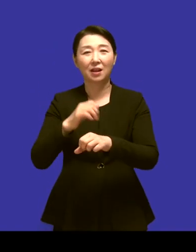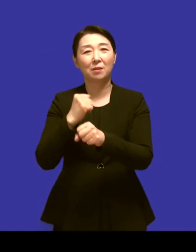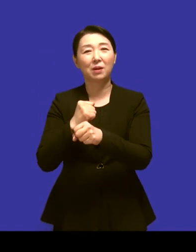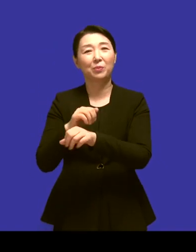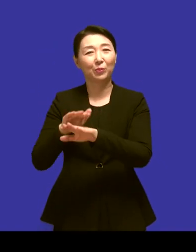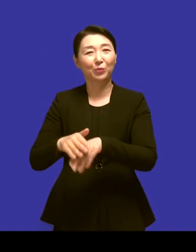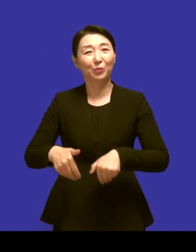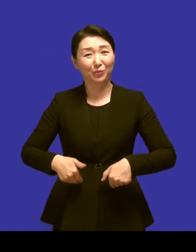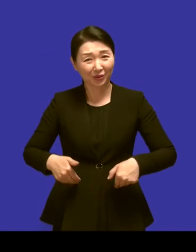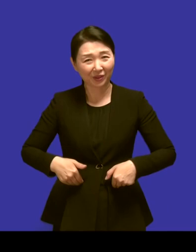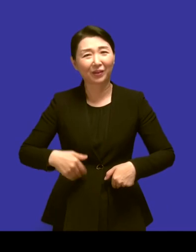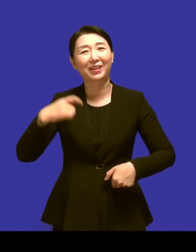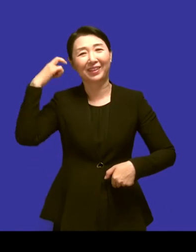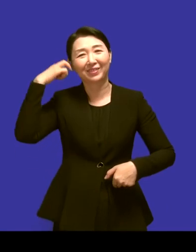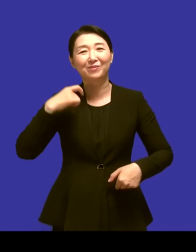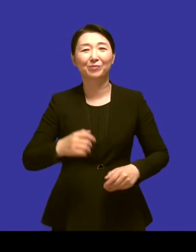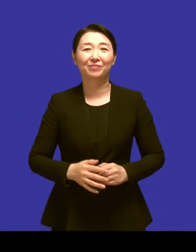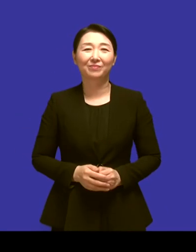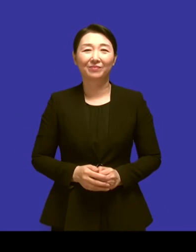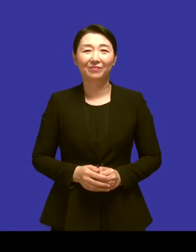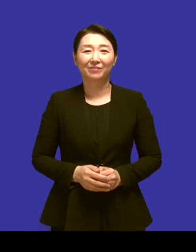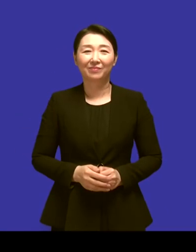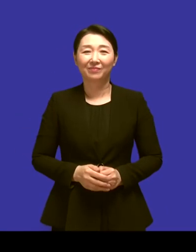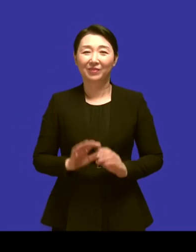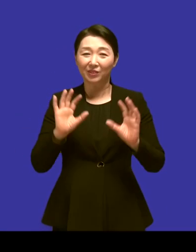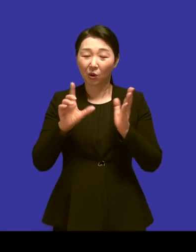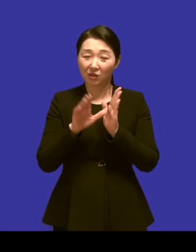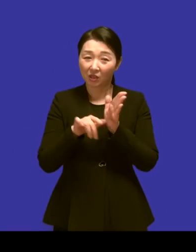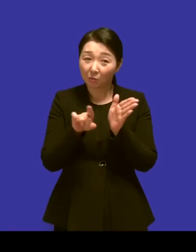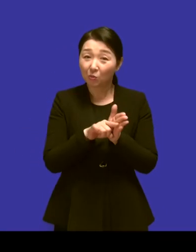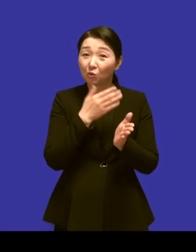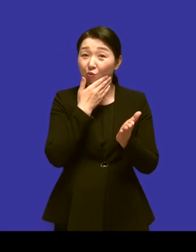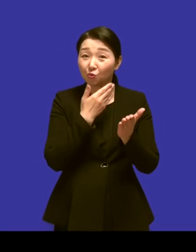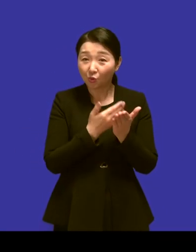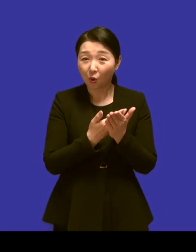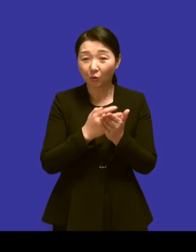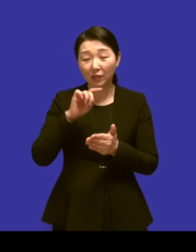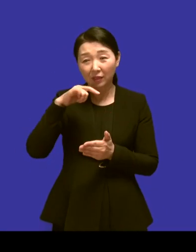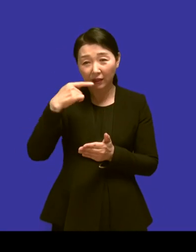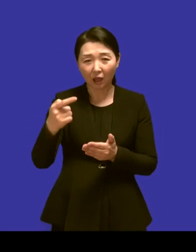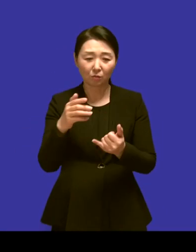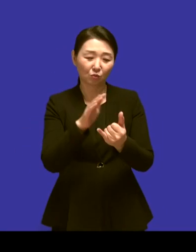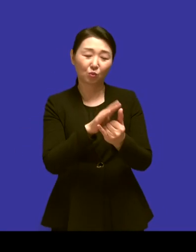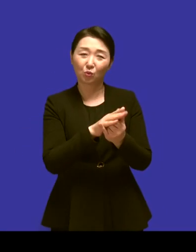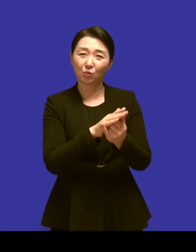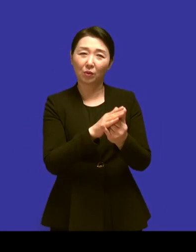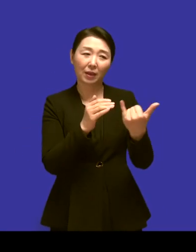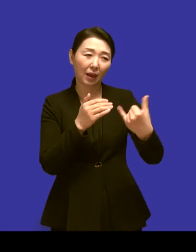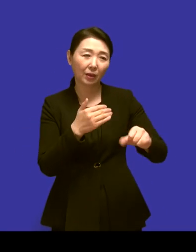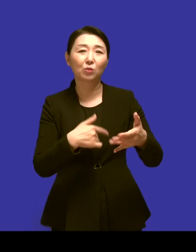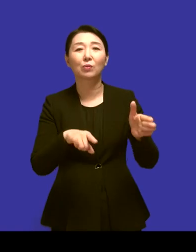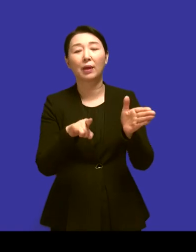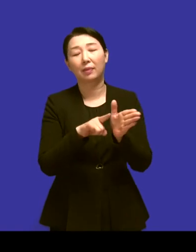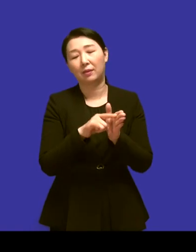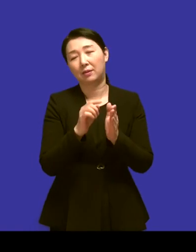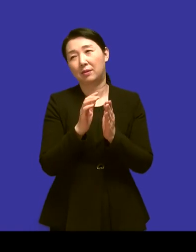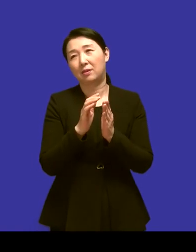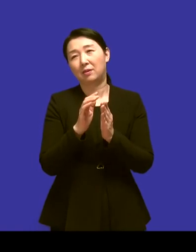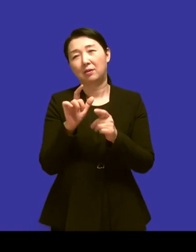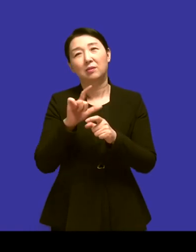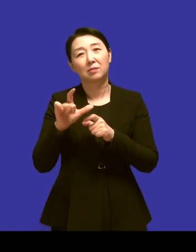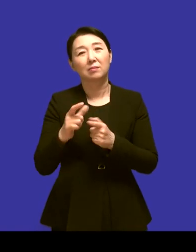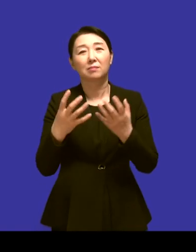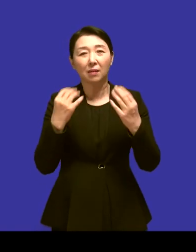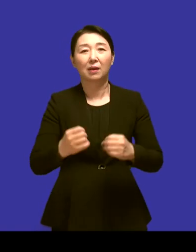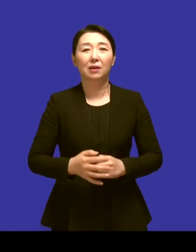해야 되는지를 또 한번 느꼈어요. 아. 그 어린 시절의 신앙도 중요하고 또 우리가 네. 늘 다음 세대를 염려 많이 하지만 네. 지금 오늘의 모습을